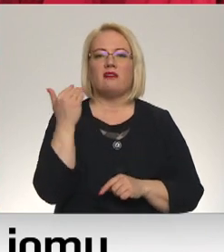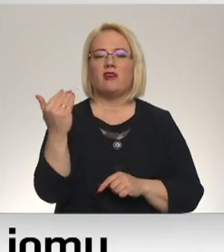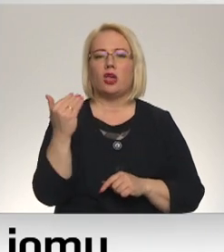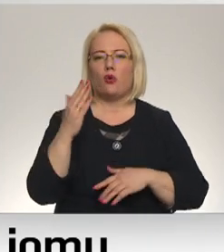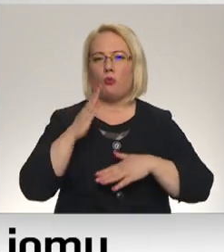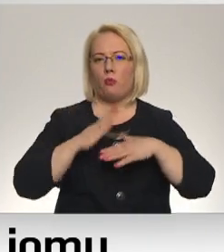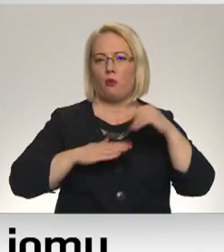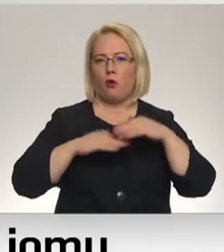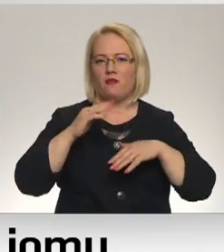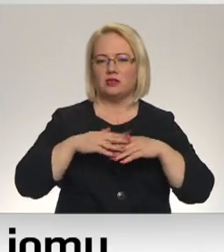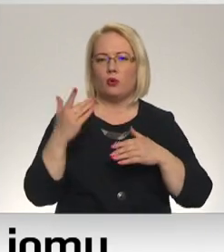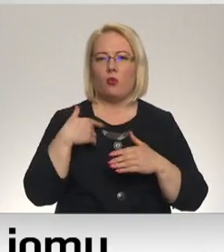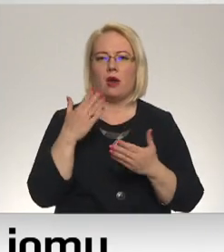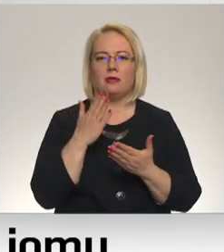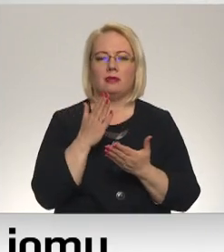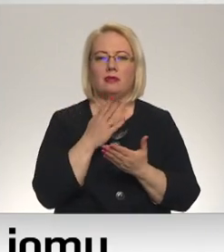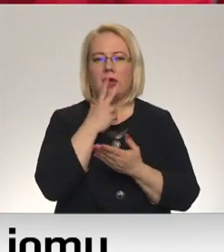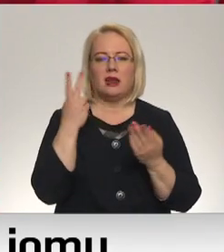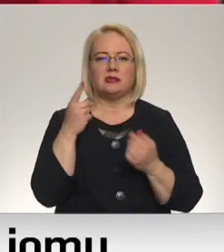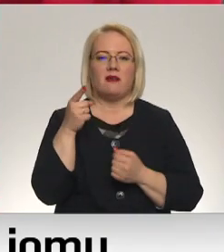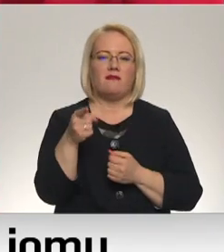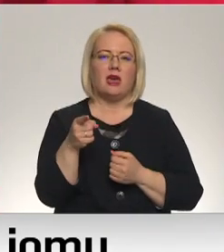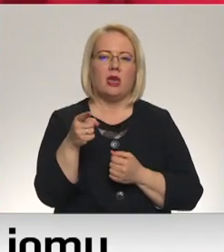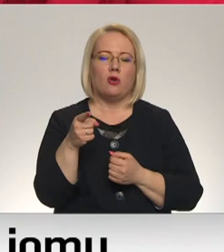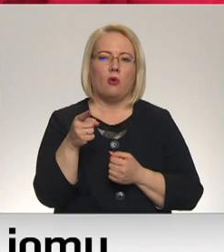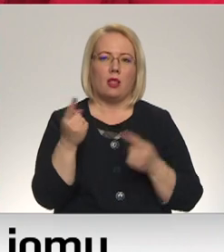mēs neredzam lidojuma laikā. Viņiem ir tāda liela saruna